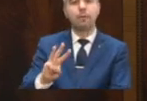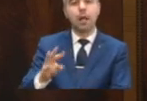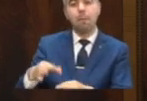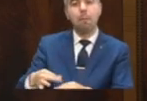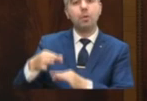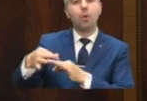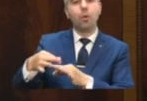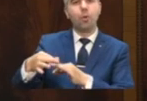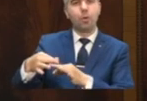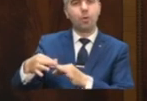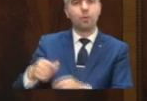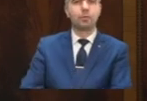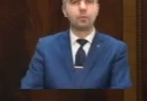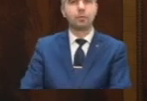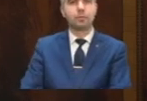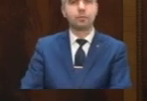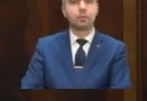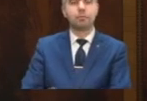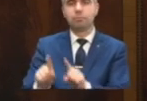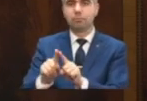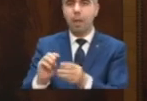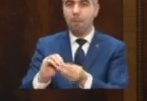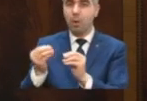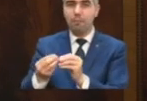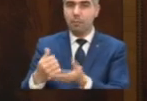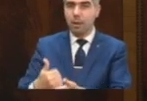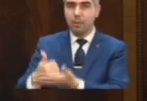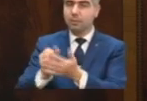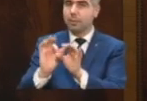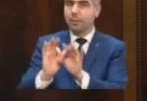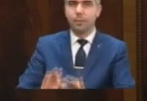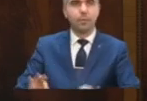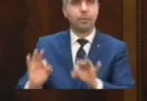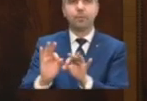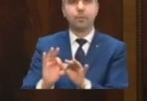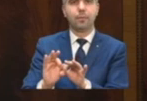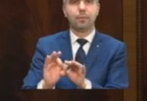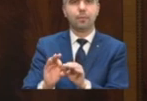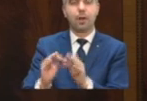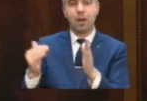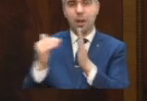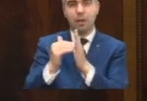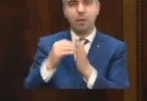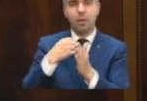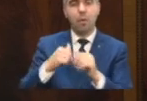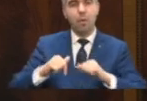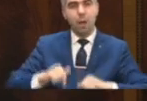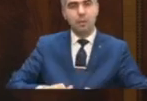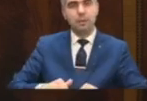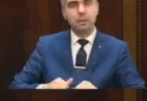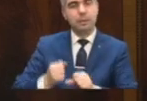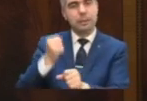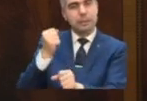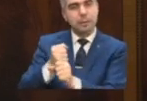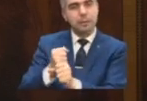مربع. انا كنظن بان ماشي بهذه الطريقه غادي نحلوا المشاكل، فهذا غير معقول. السيد الوزير، اخيرا اعرف ان لكم اراده ولكم